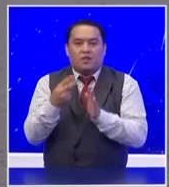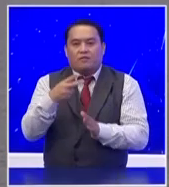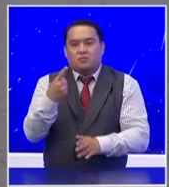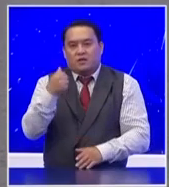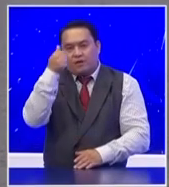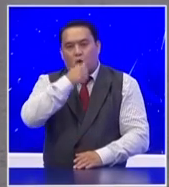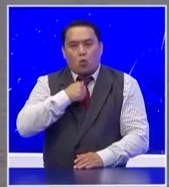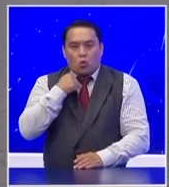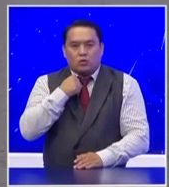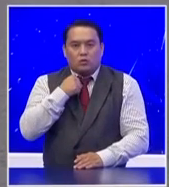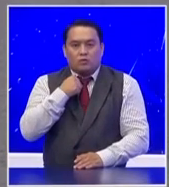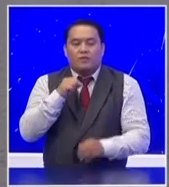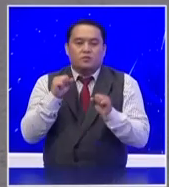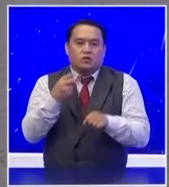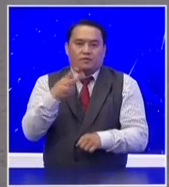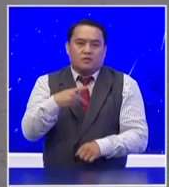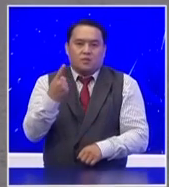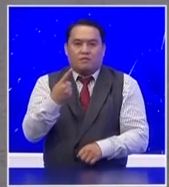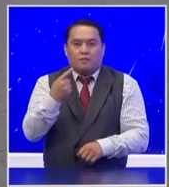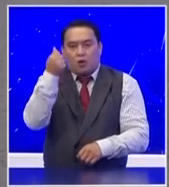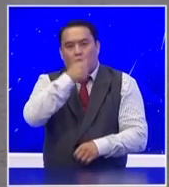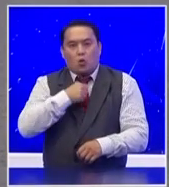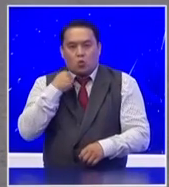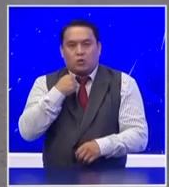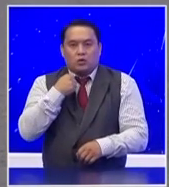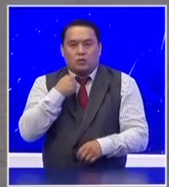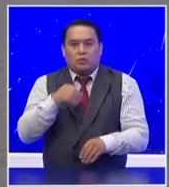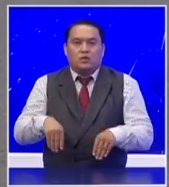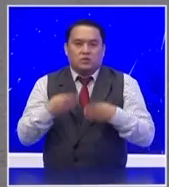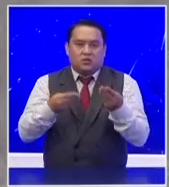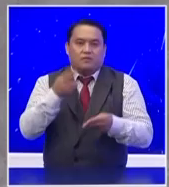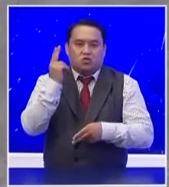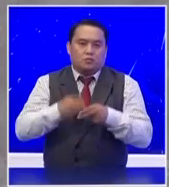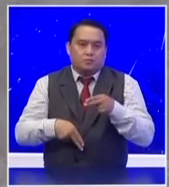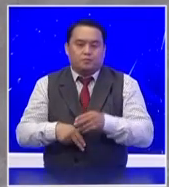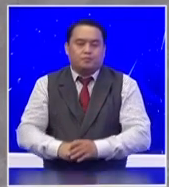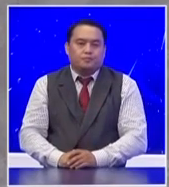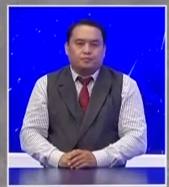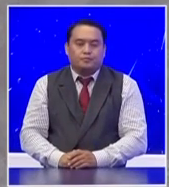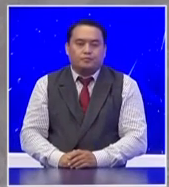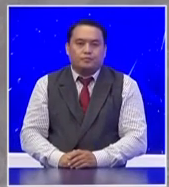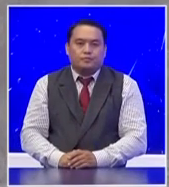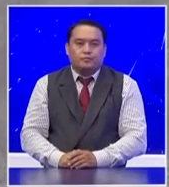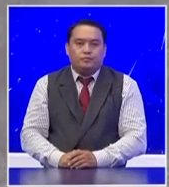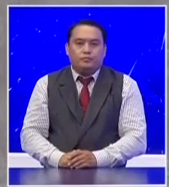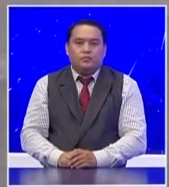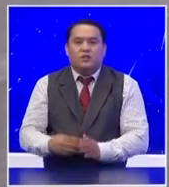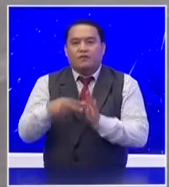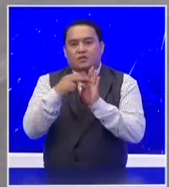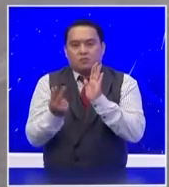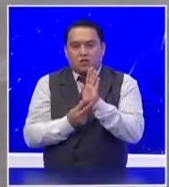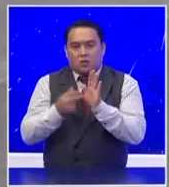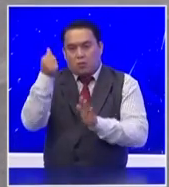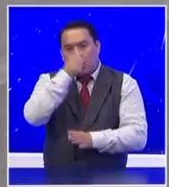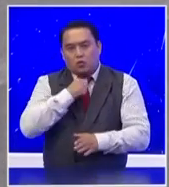2021 год. А маршрут посады в 2021 году 0,35 километра мы завершим. Строительные работы стартовали в 2018